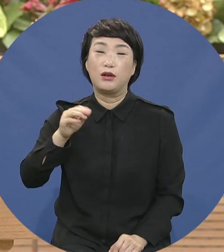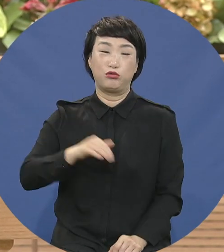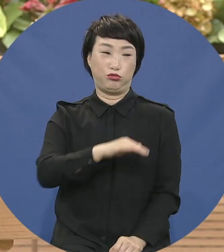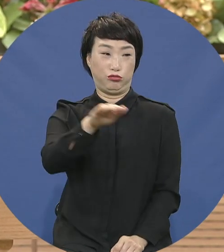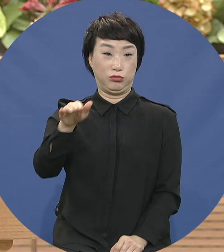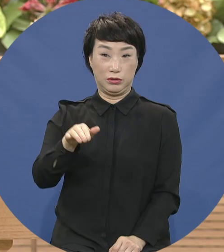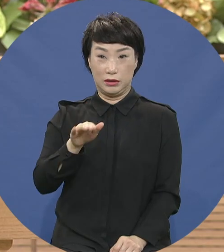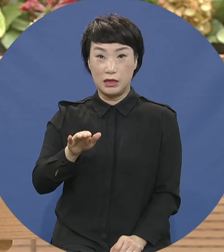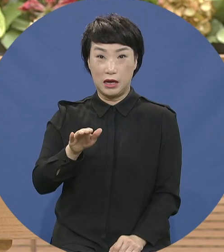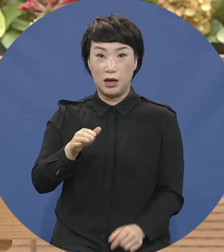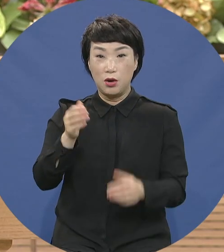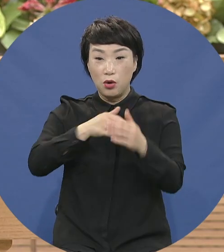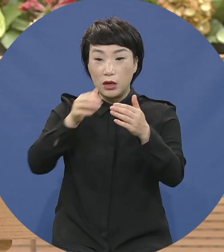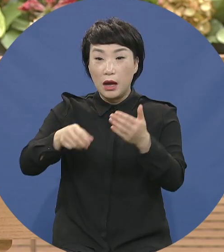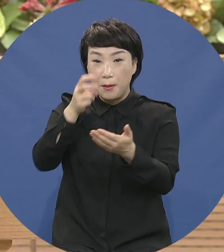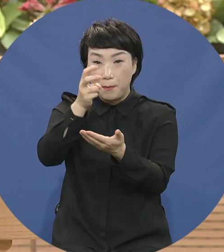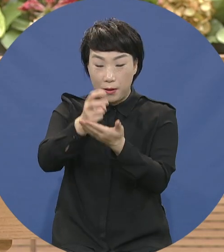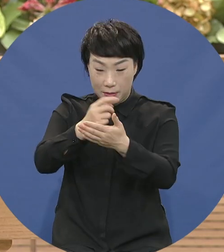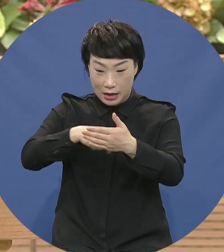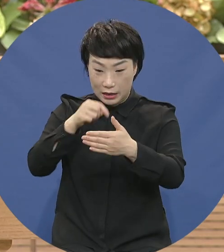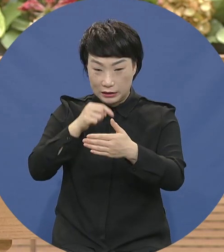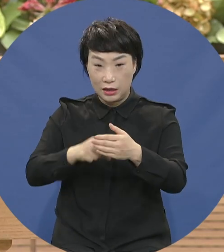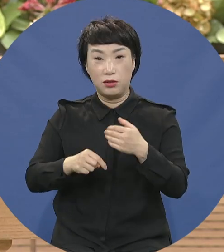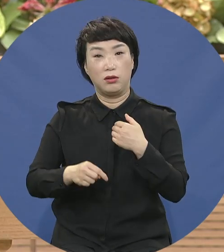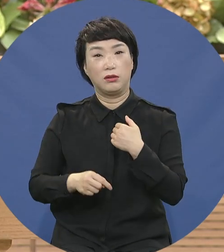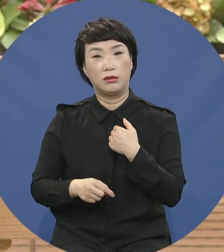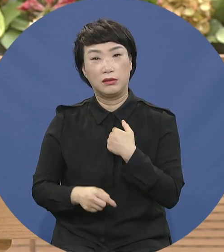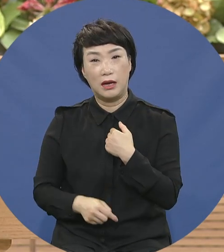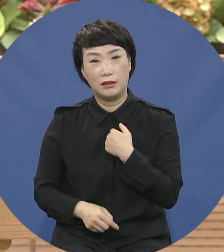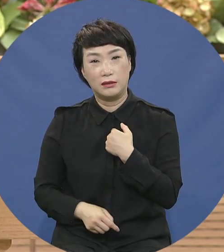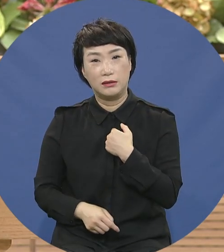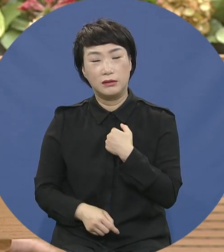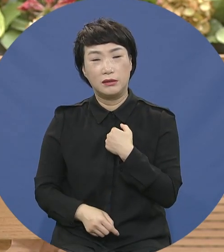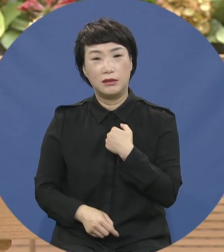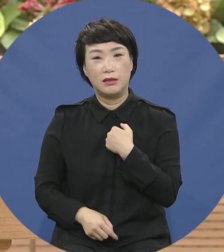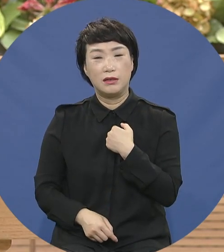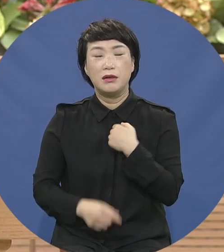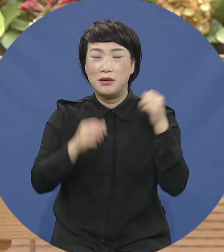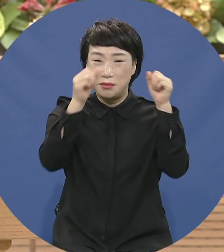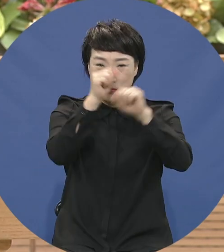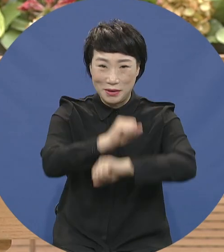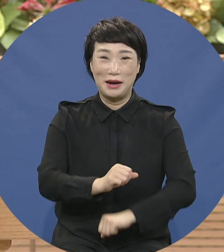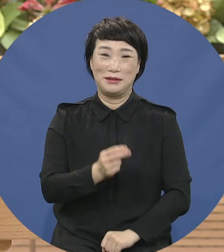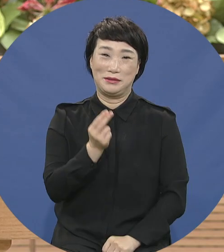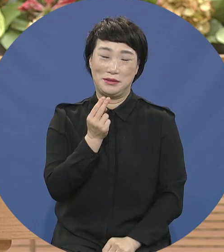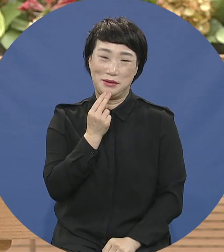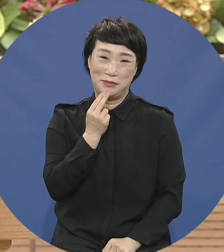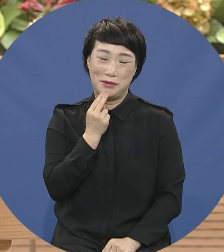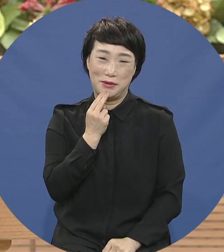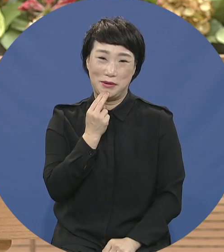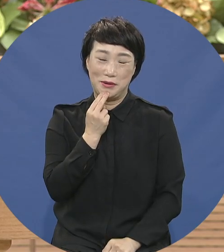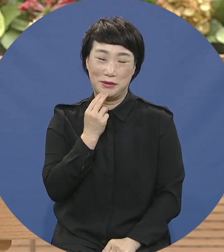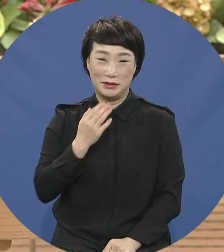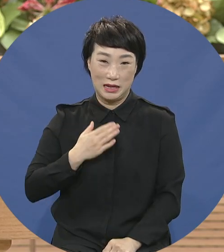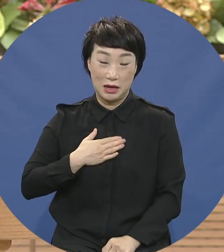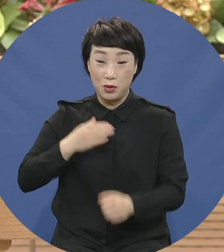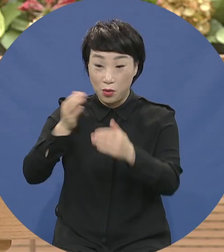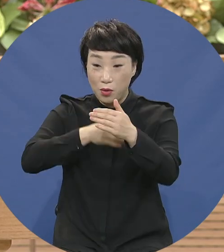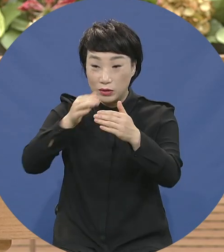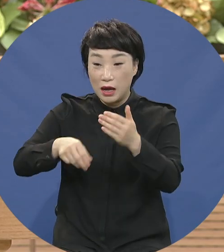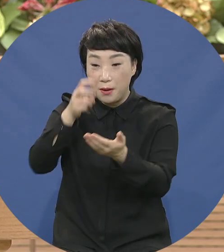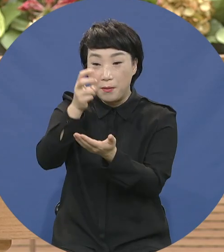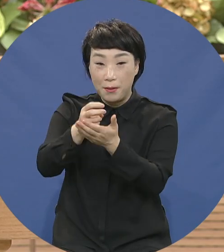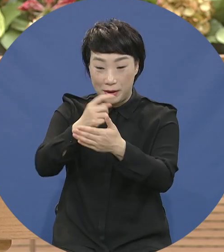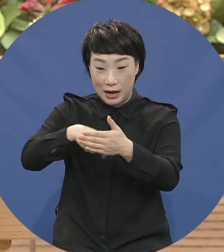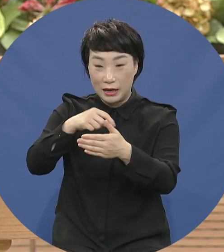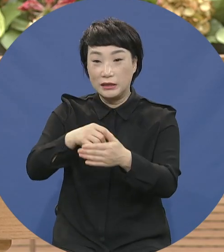우리는 공의의 법 안에서 절대로 망하지 않고 공의의 법 위에